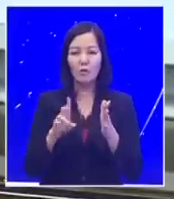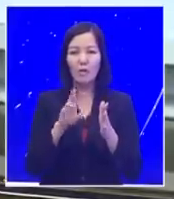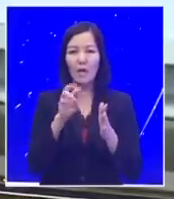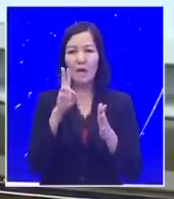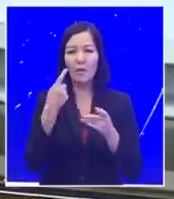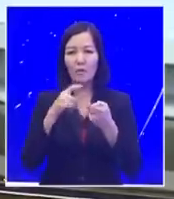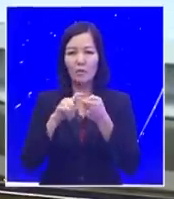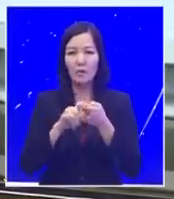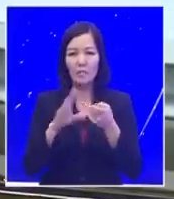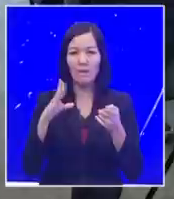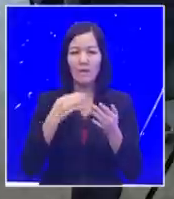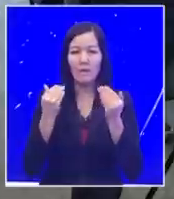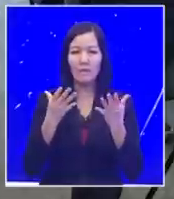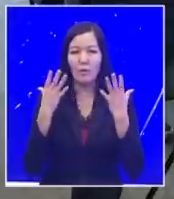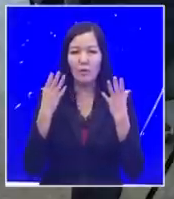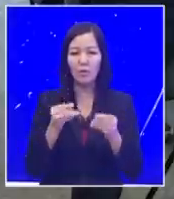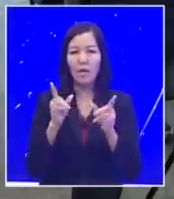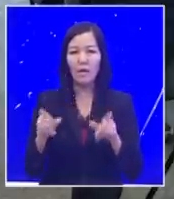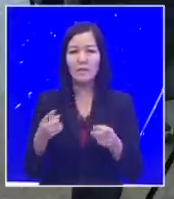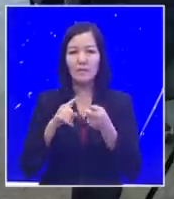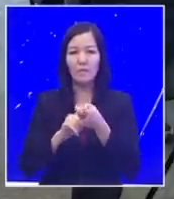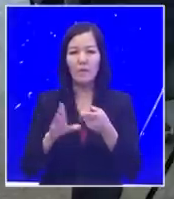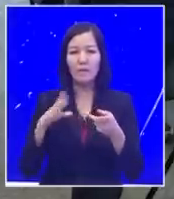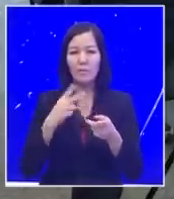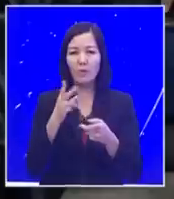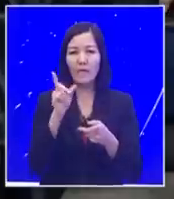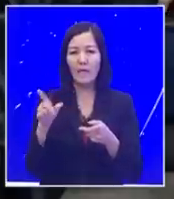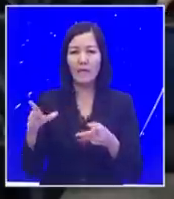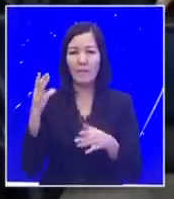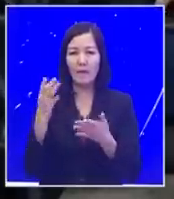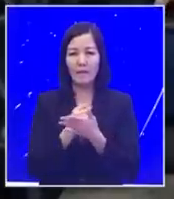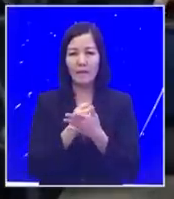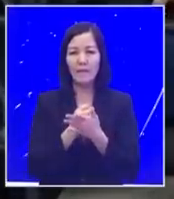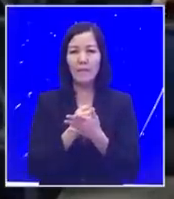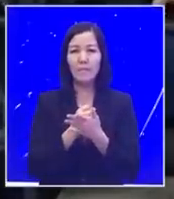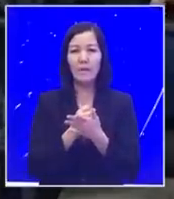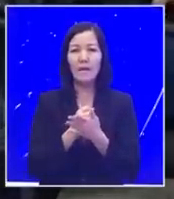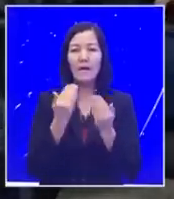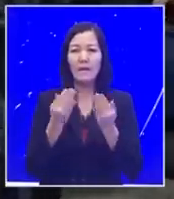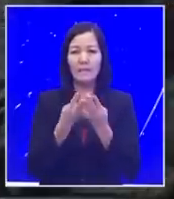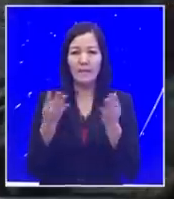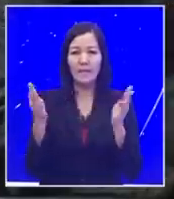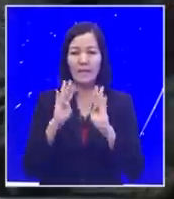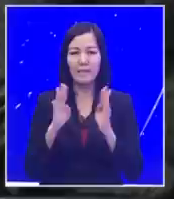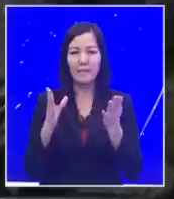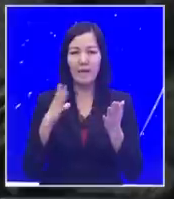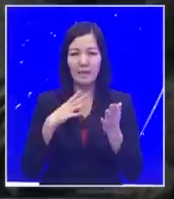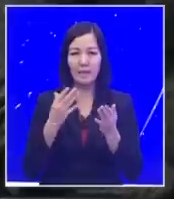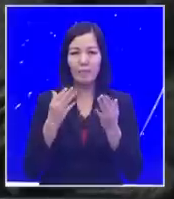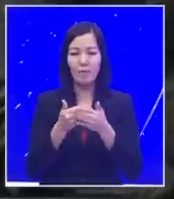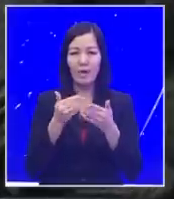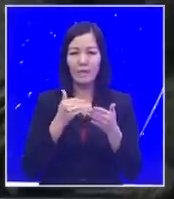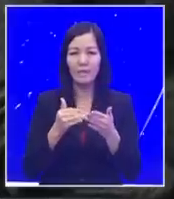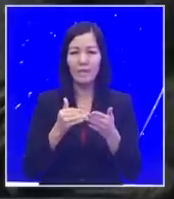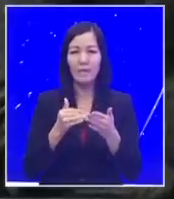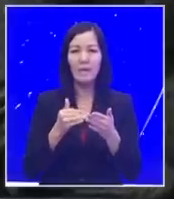коронавирус инфекциясы табылған. Қазіргі таңда ол азаматпен қарым-қатынаста болған 2 адам анықталып, провизорлық стационарға карантинге алынып жатыр.